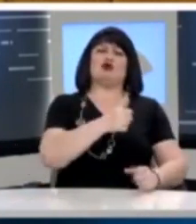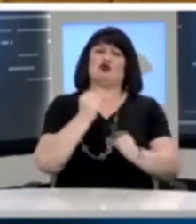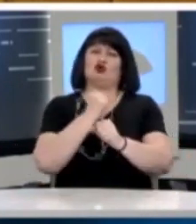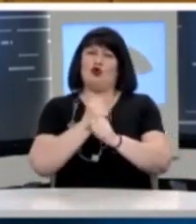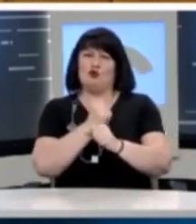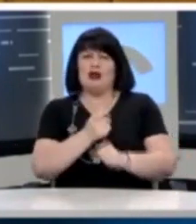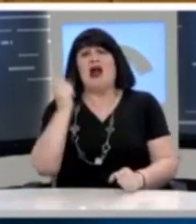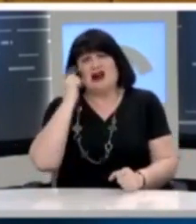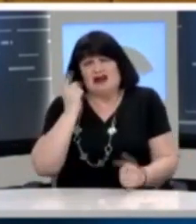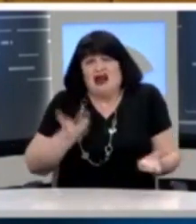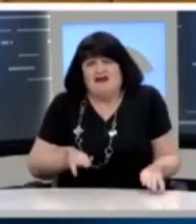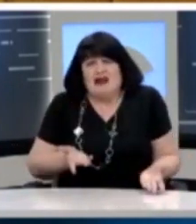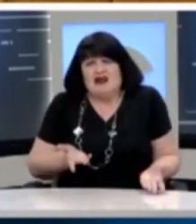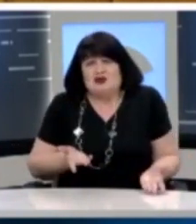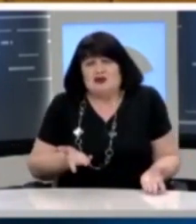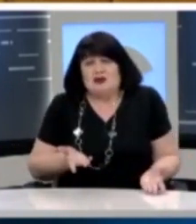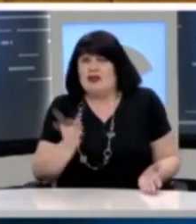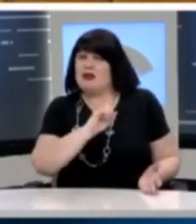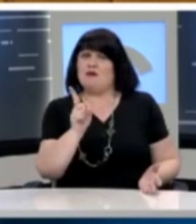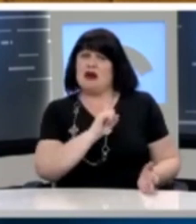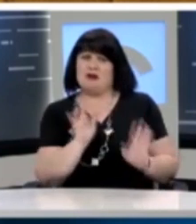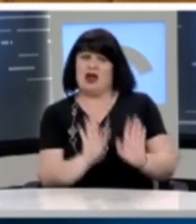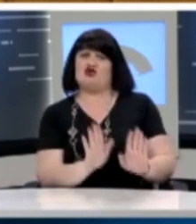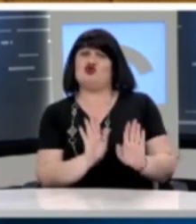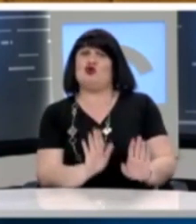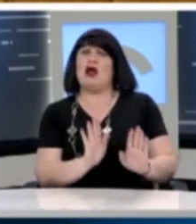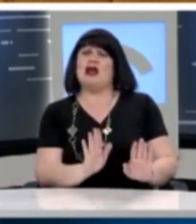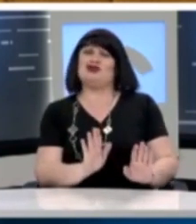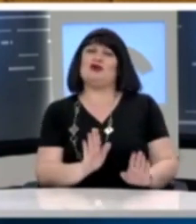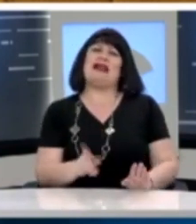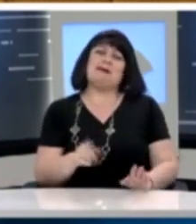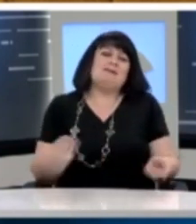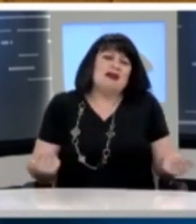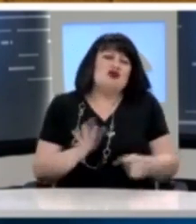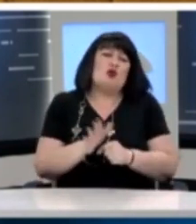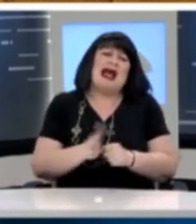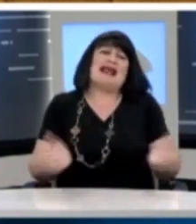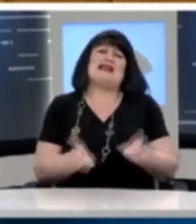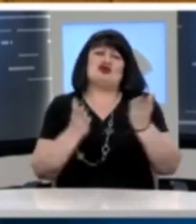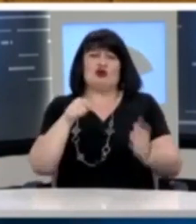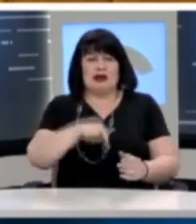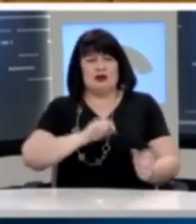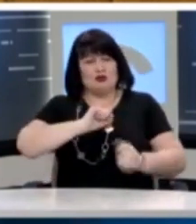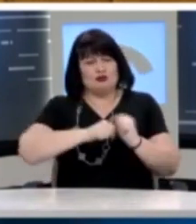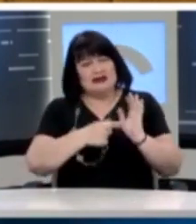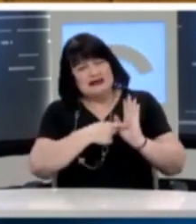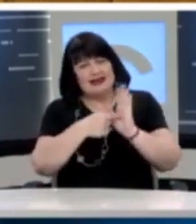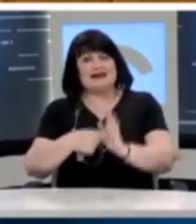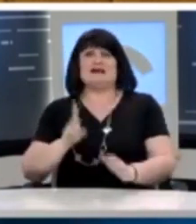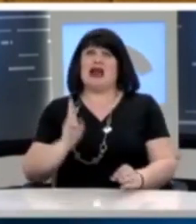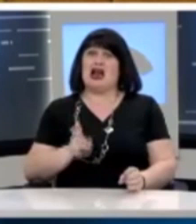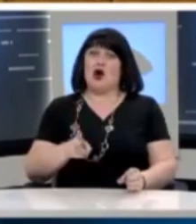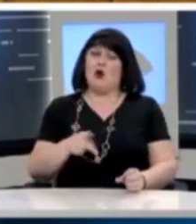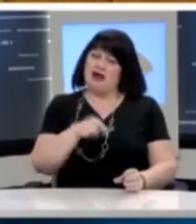χρειάζεται να βγάλουν συμπεράσματα, να μην ανεχτούν άλλο το παιχνίδι του μικρότερου κακού, που και σε αυτή τη συνεδρία σε επιχειρήθηκε να αναδειχθεί